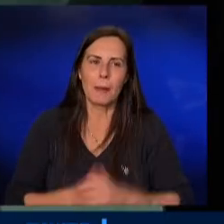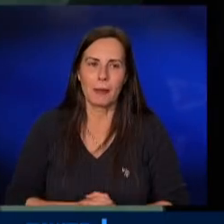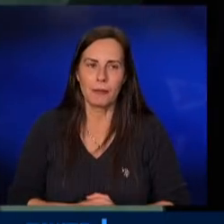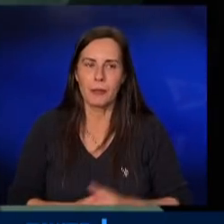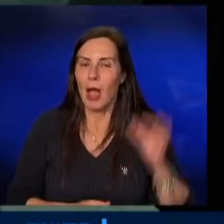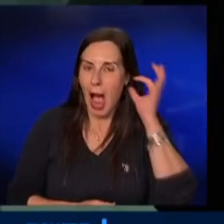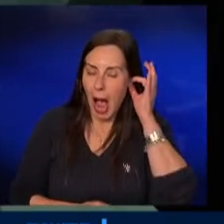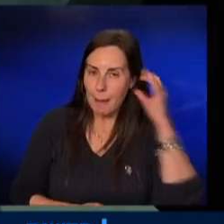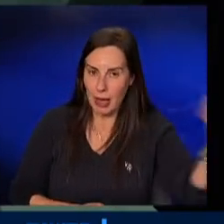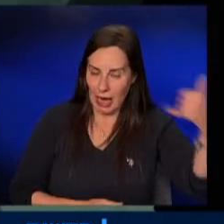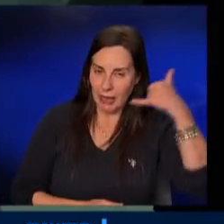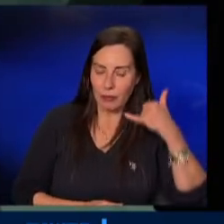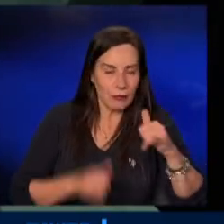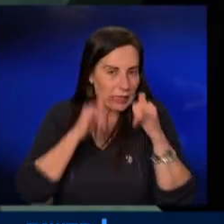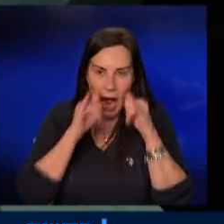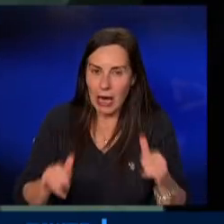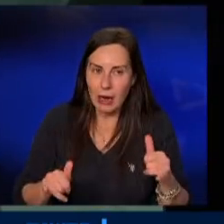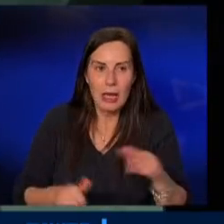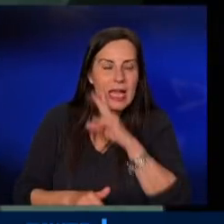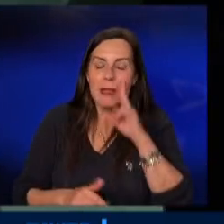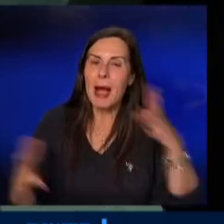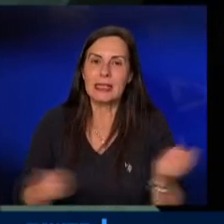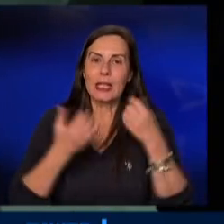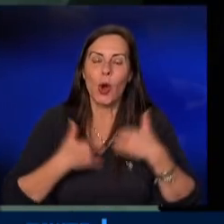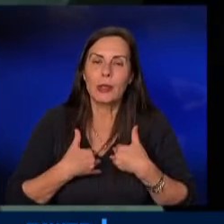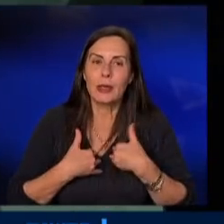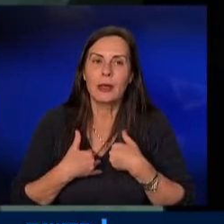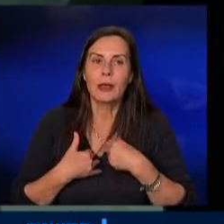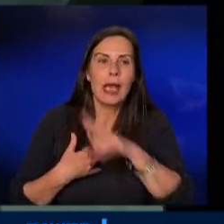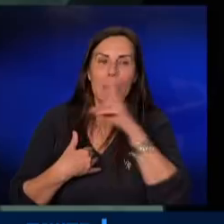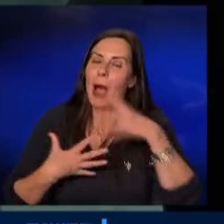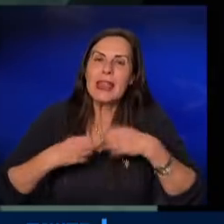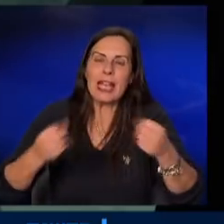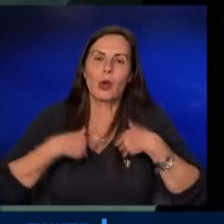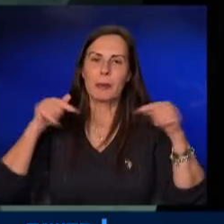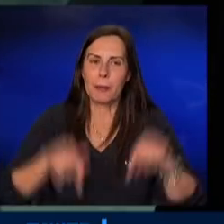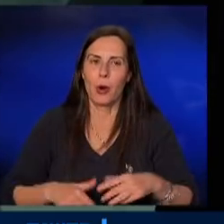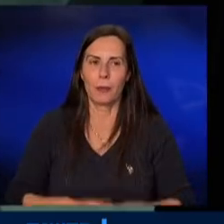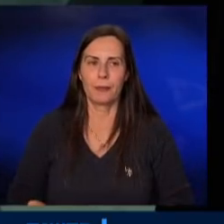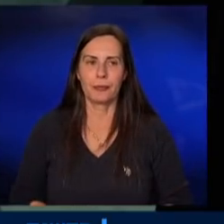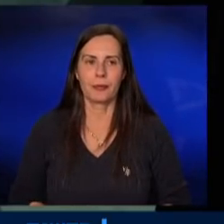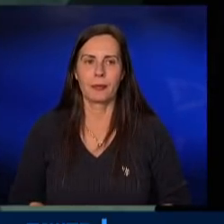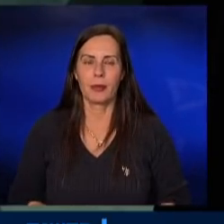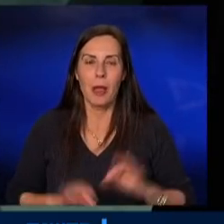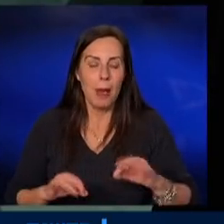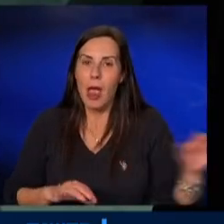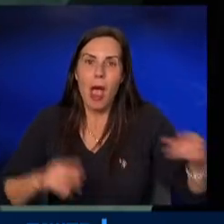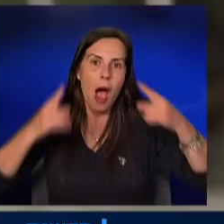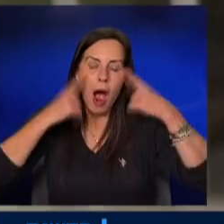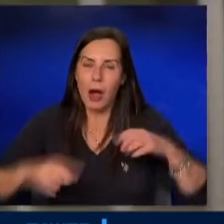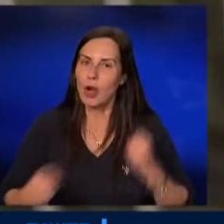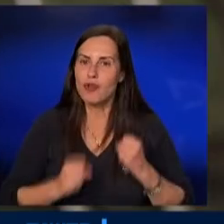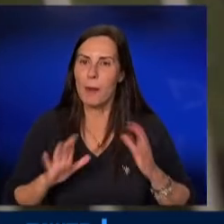היא לקחה את הטלפון והיא זעקה, אמא, תצילי אותי, אמא, בואי תקחי אותי מפה. בכי קורע